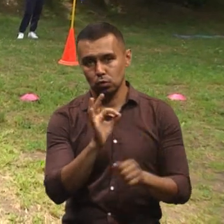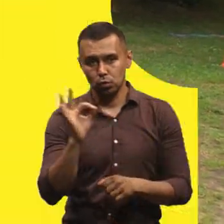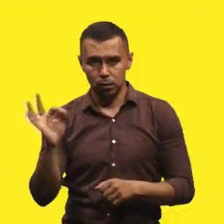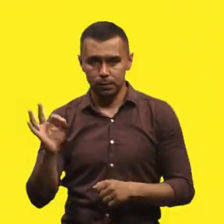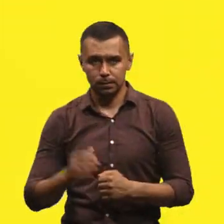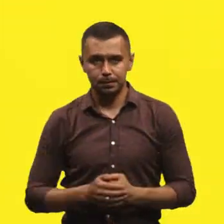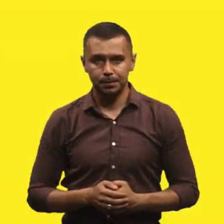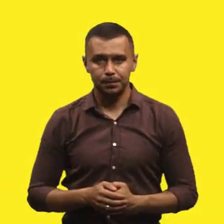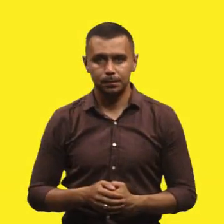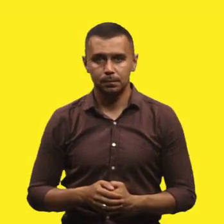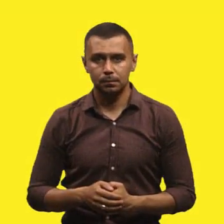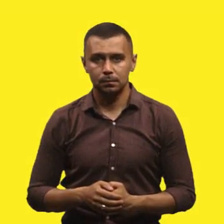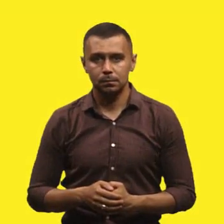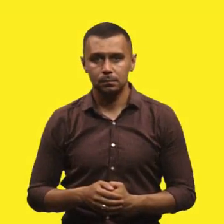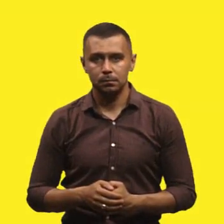годині